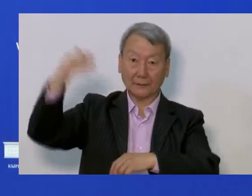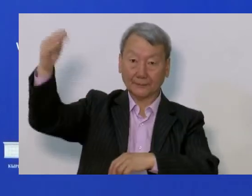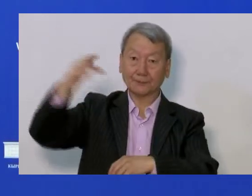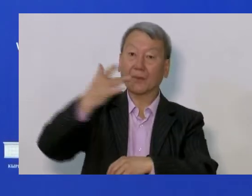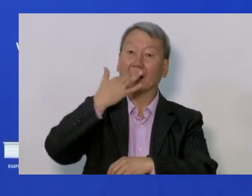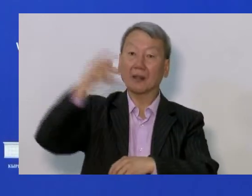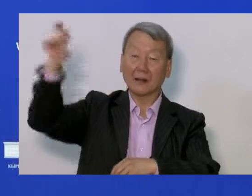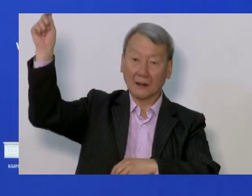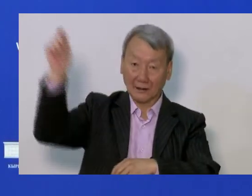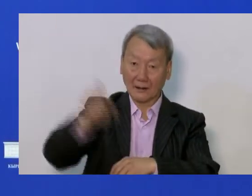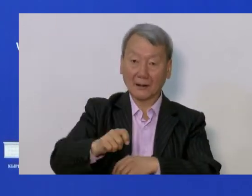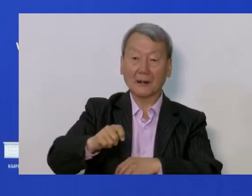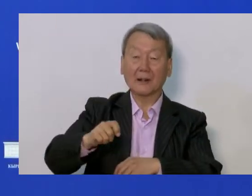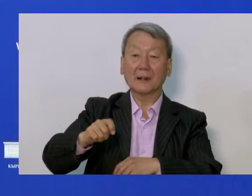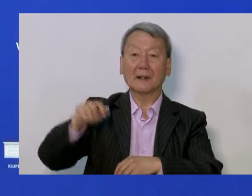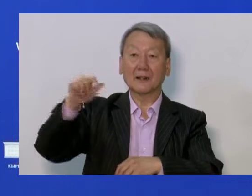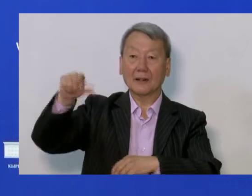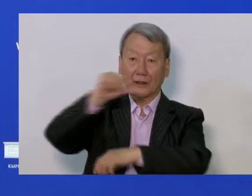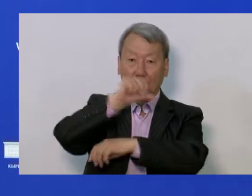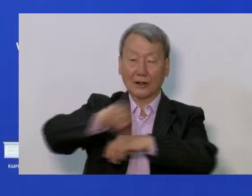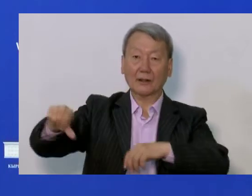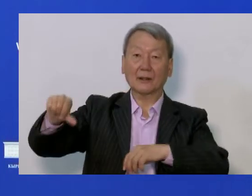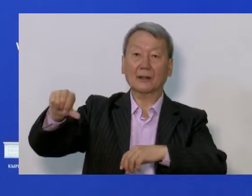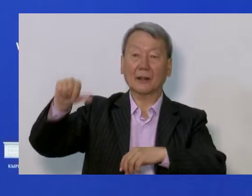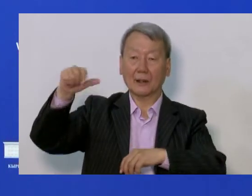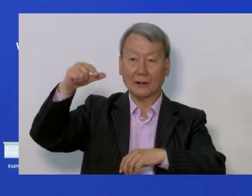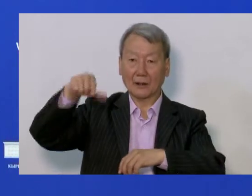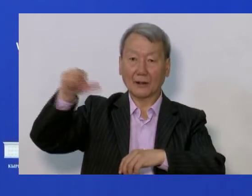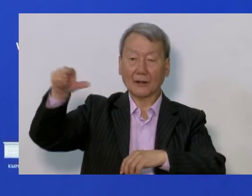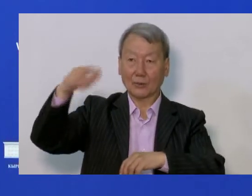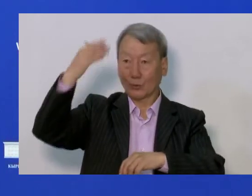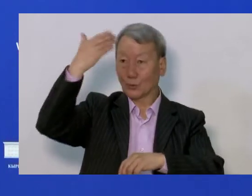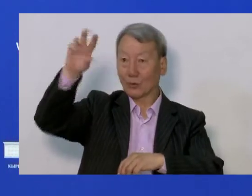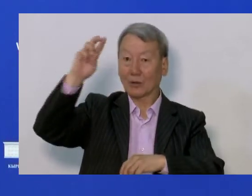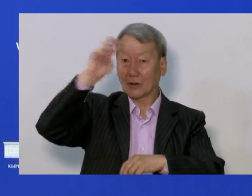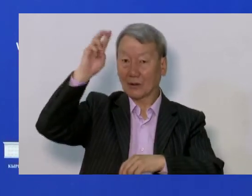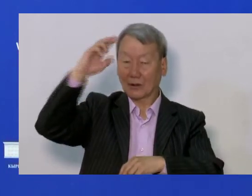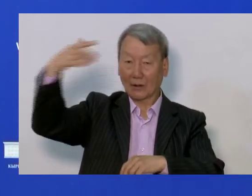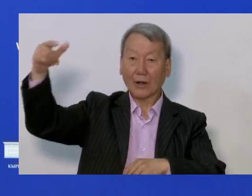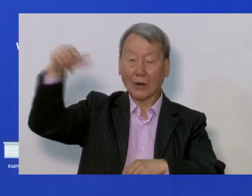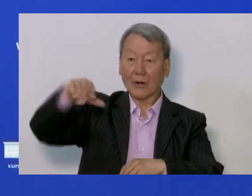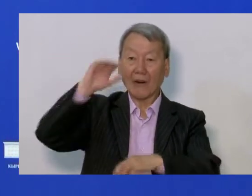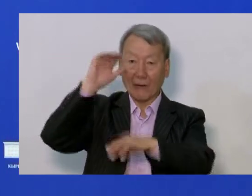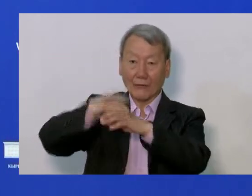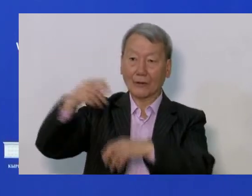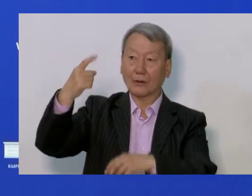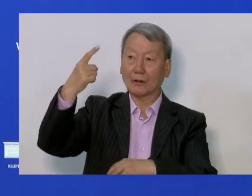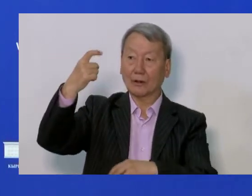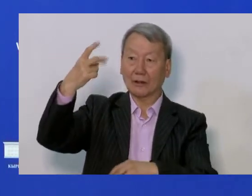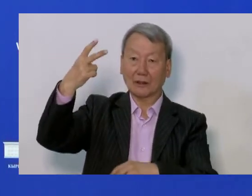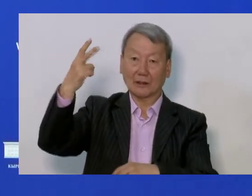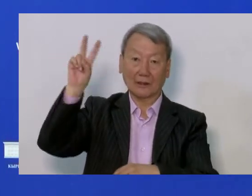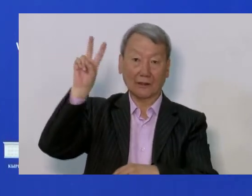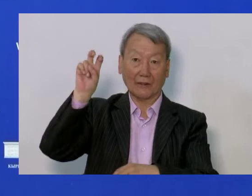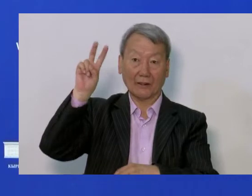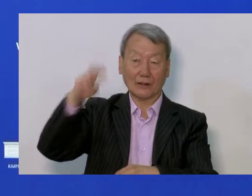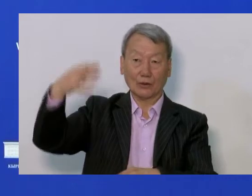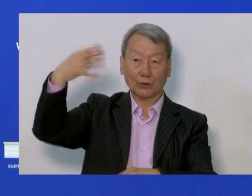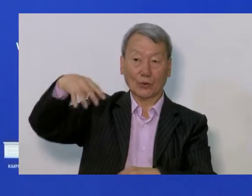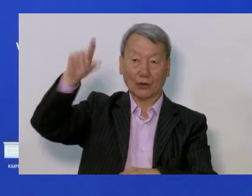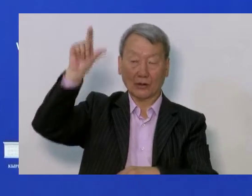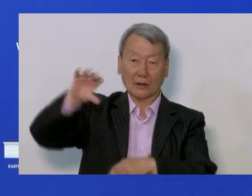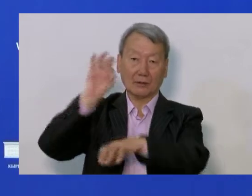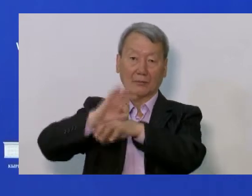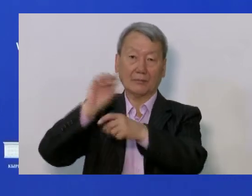соотечественников из-за границы, из других стран было выявлено 240